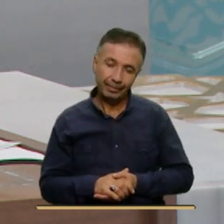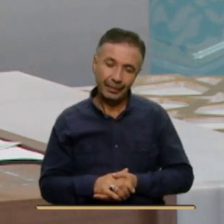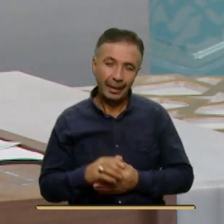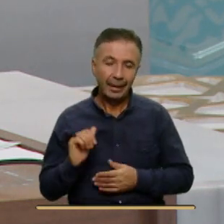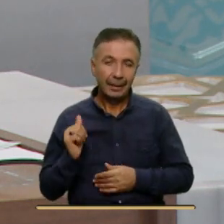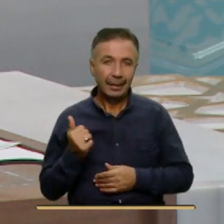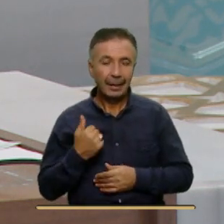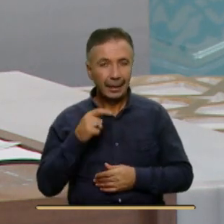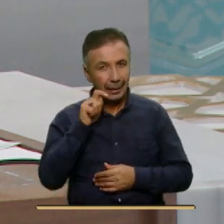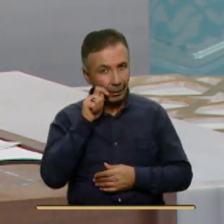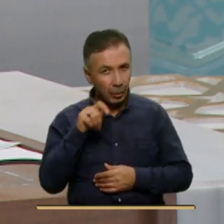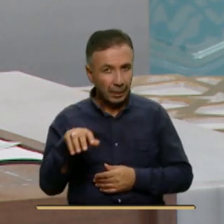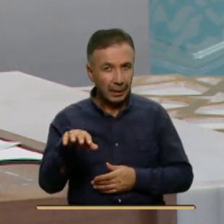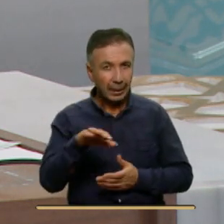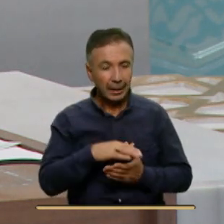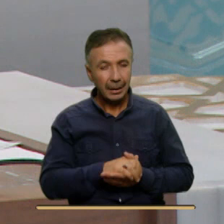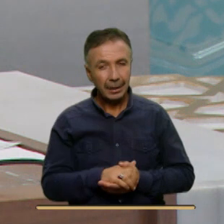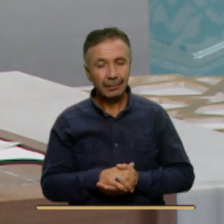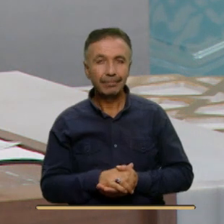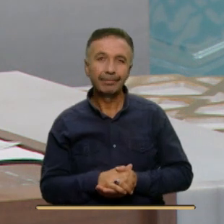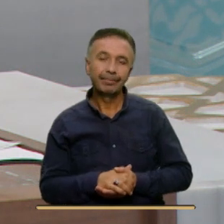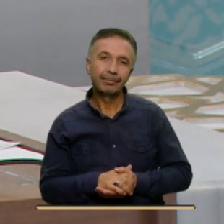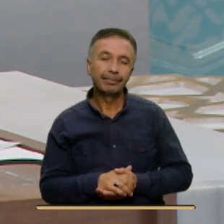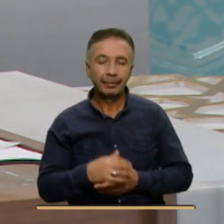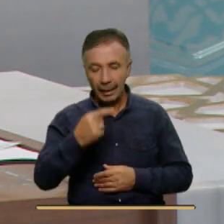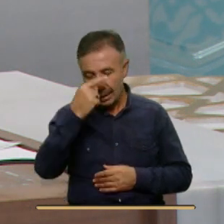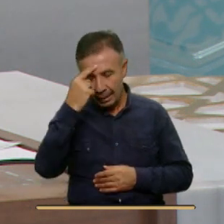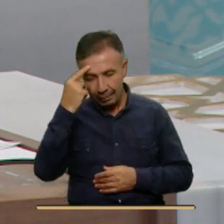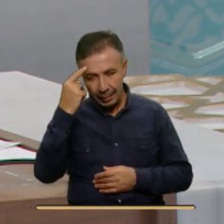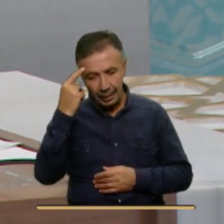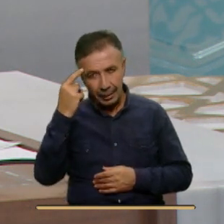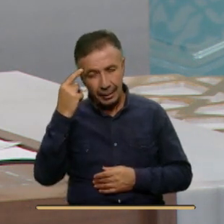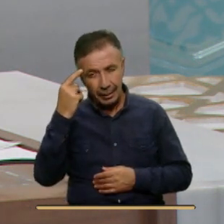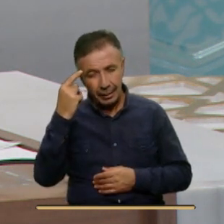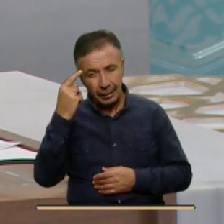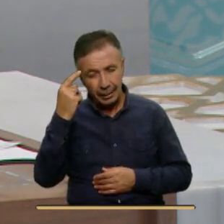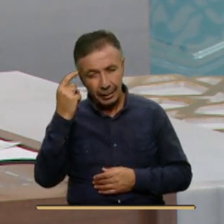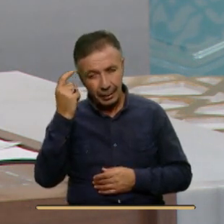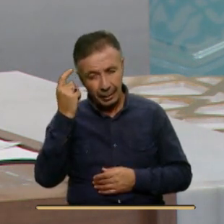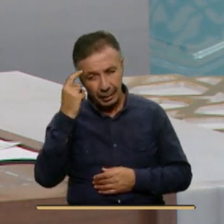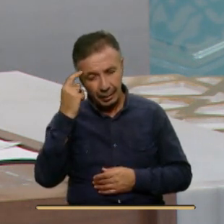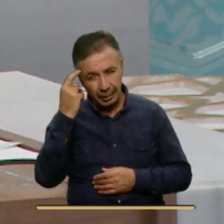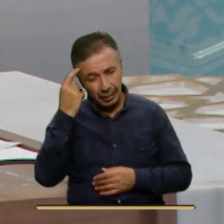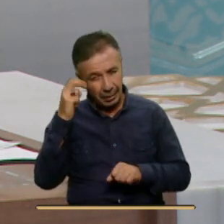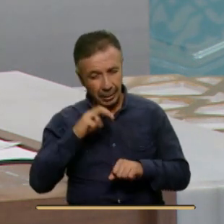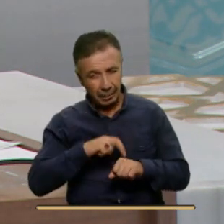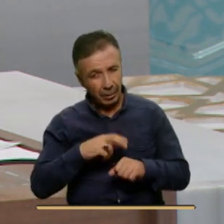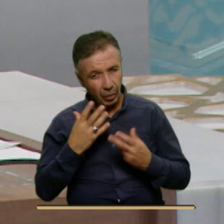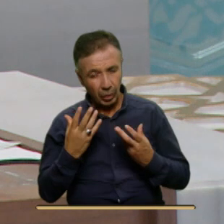Değerli müminler, kıymetli cemaatimiz, belki aklımıza şu gelebilir. Günümüzde